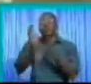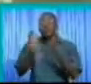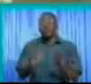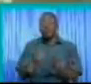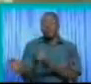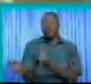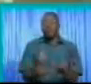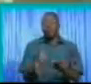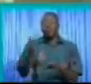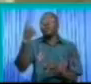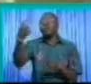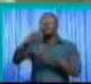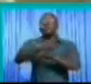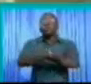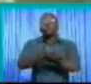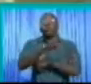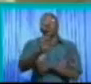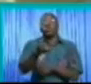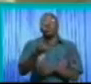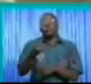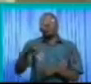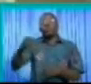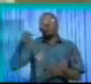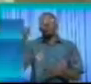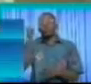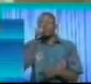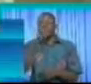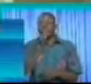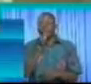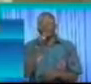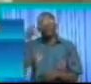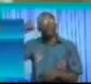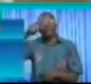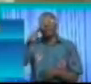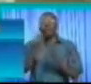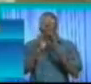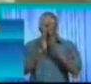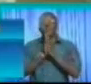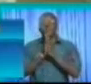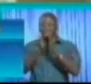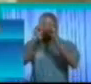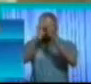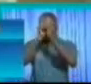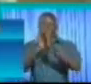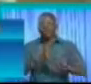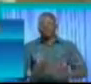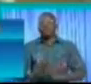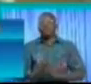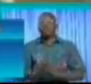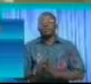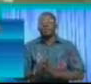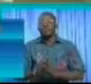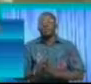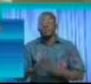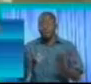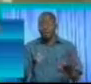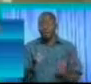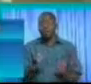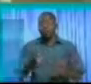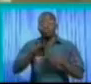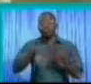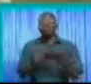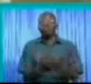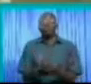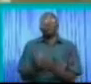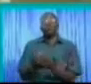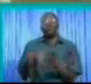une journée de jeûne et de prière pour la paix. Et là, tous les chrétiens